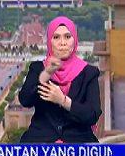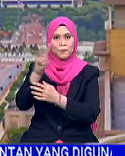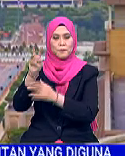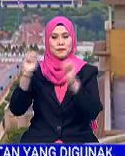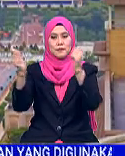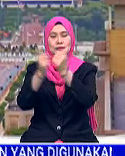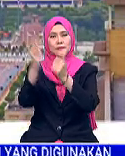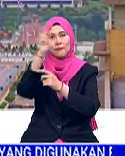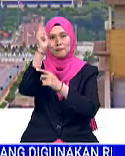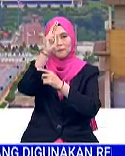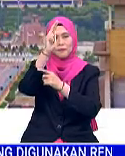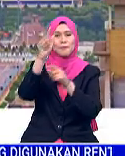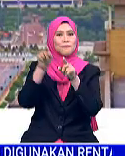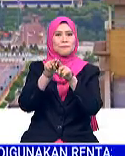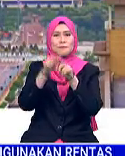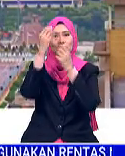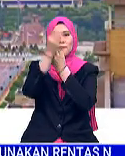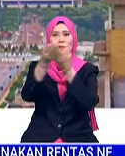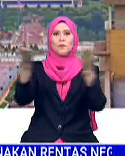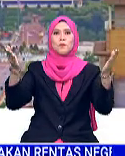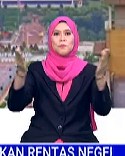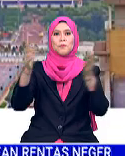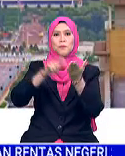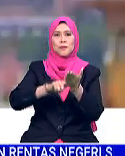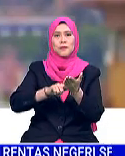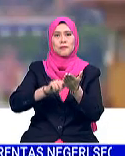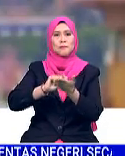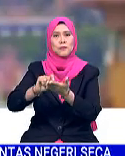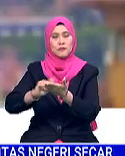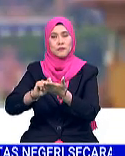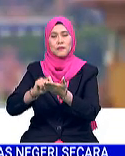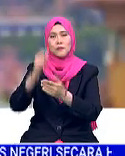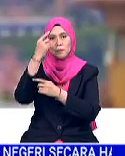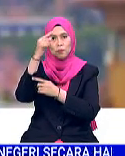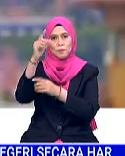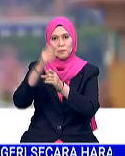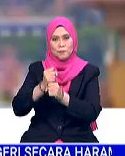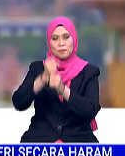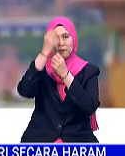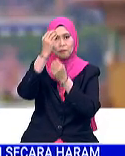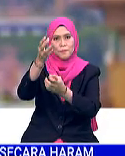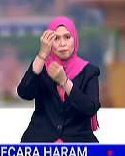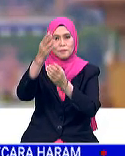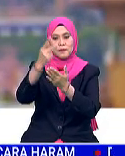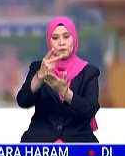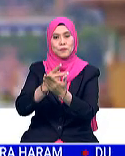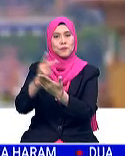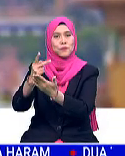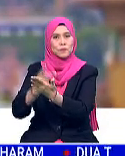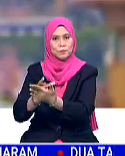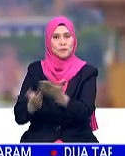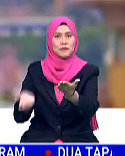ejki kerajaan seperti yang dimaklumkan di dalam laporan bertulis untuk mendapatkan maklumat mengenai kursus-kursus